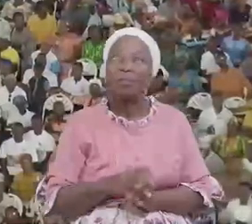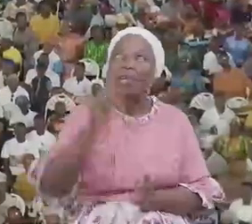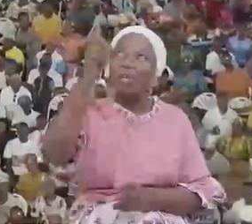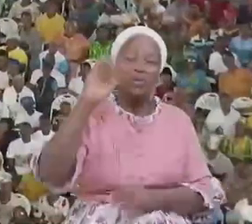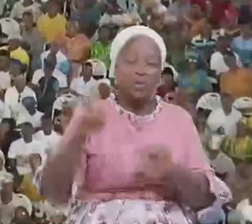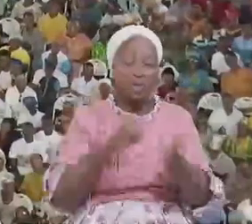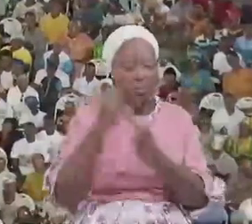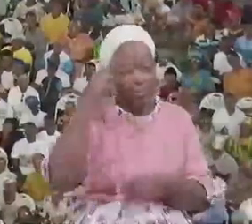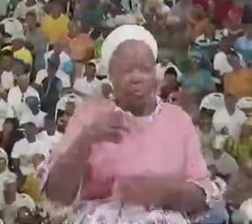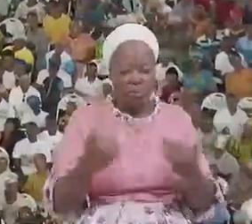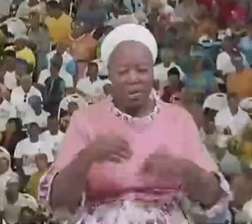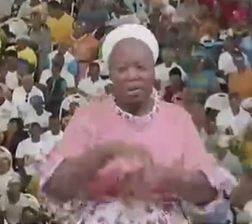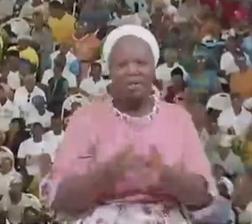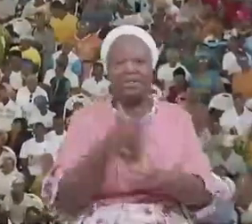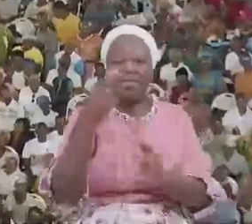ce soir.